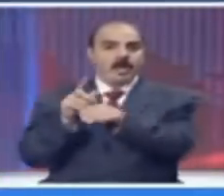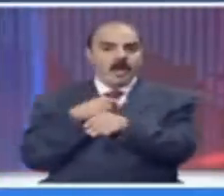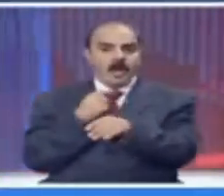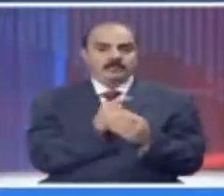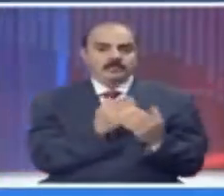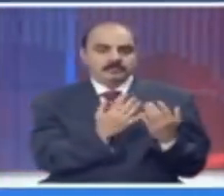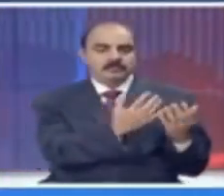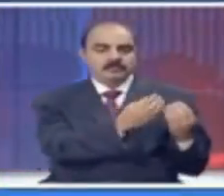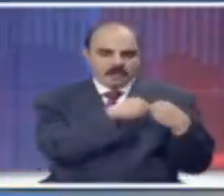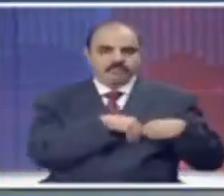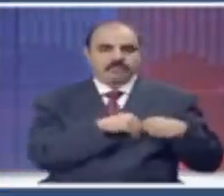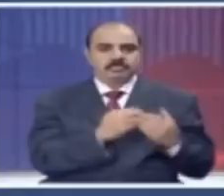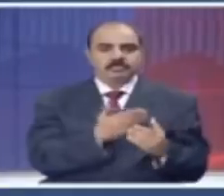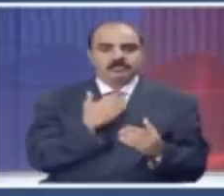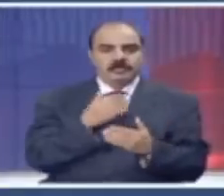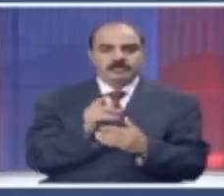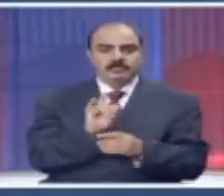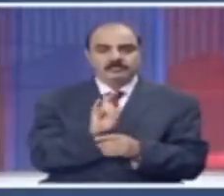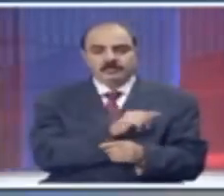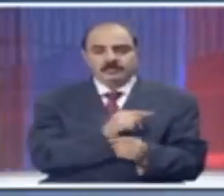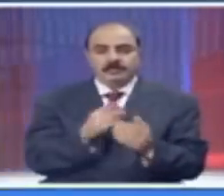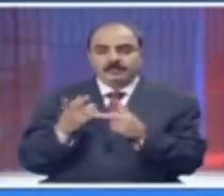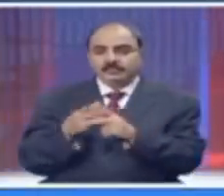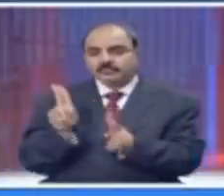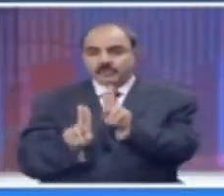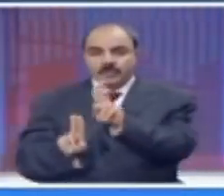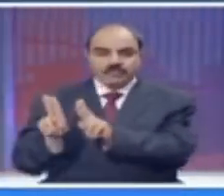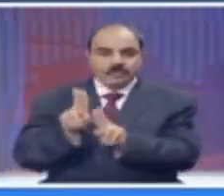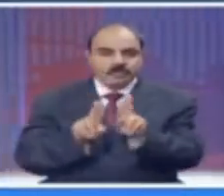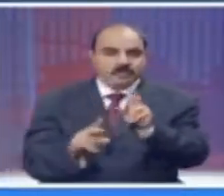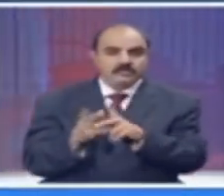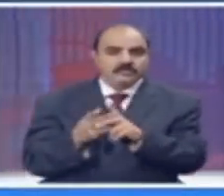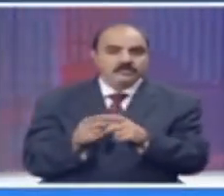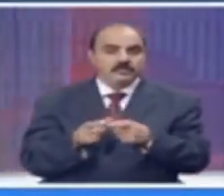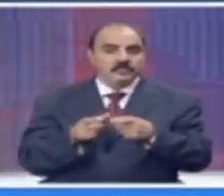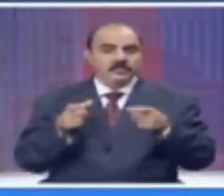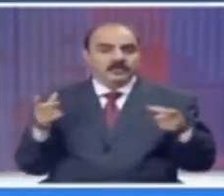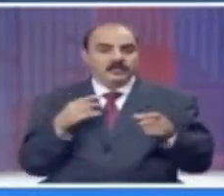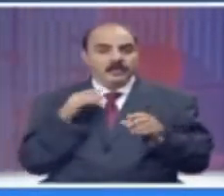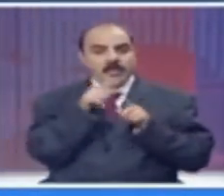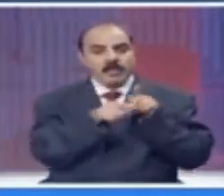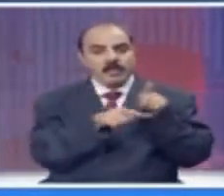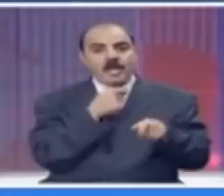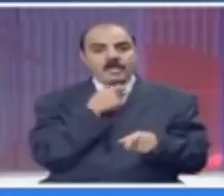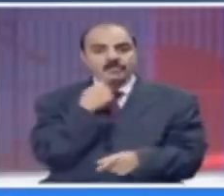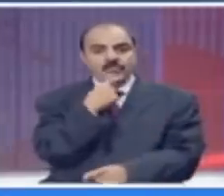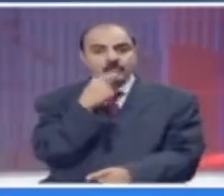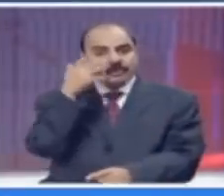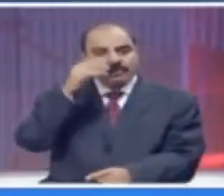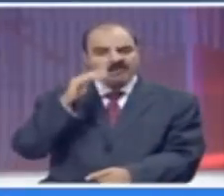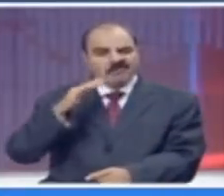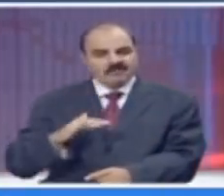في انتقالها إلى المعسكر الديمقراطي. هذا ولا تزال نتائج استطلاعات الرأي تصب في صالح